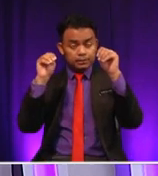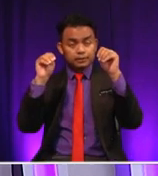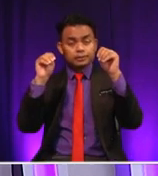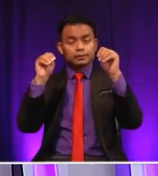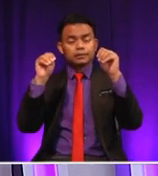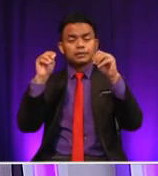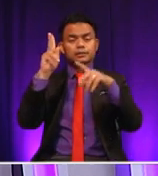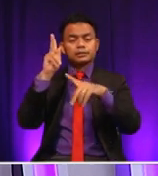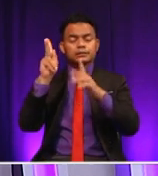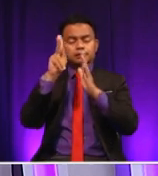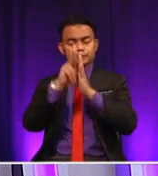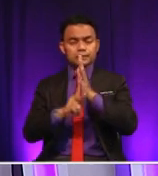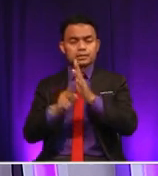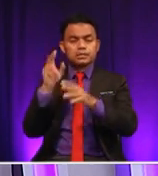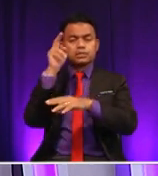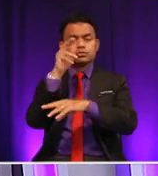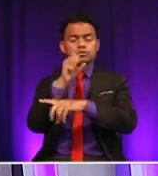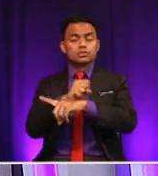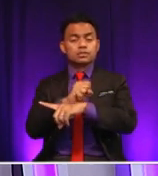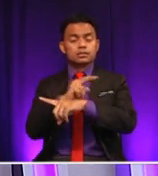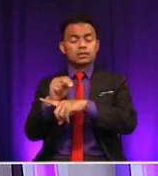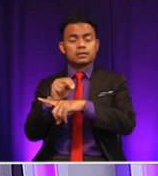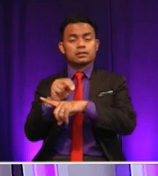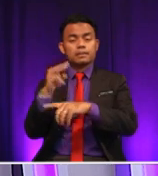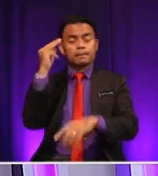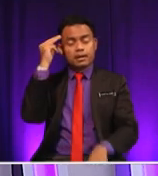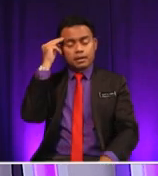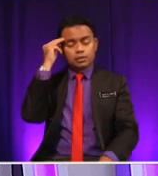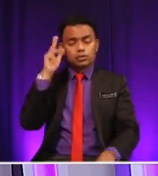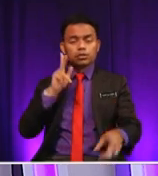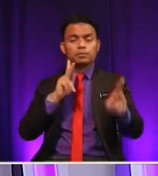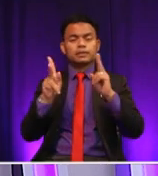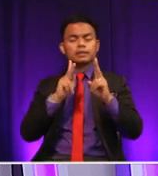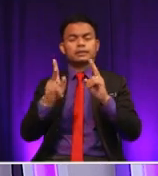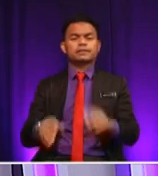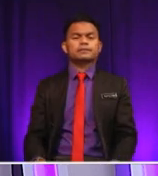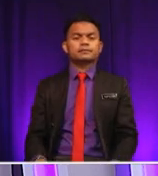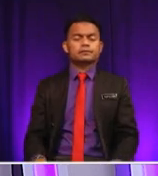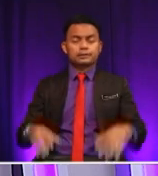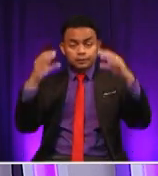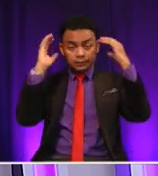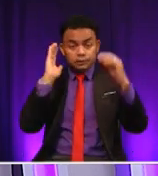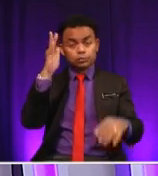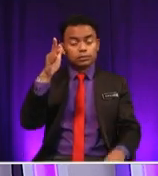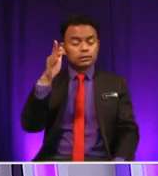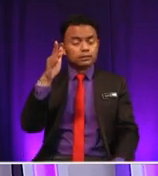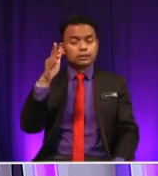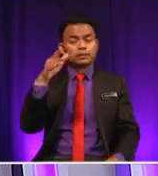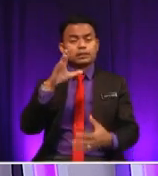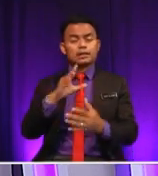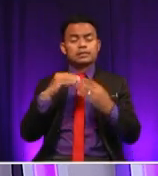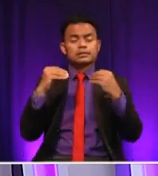untuk sekarang ini kita akan saksikan pula bagaimana tema dan juga persoalan